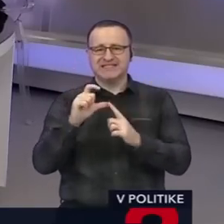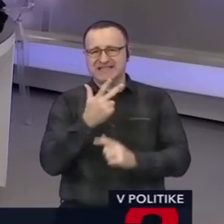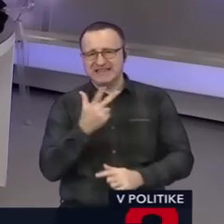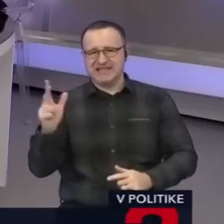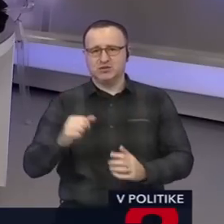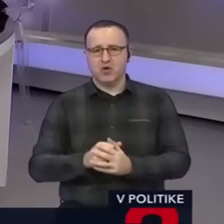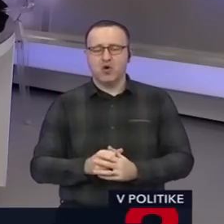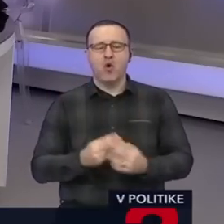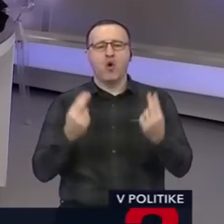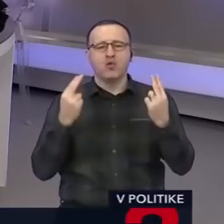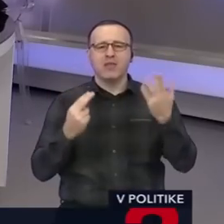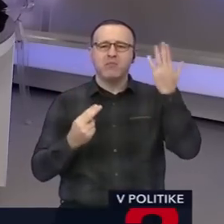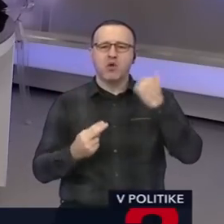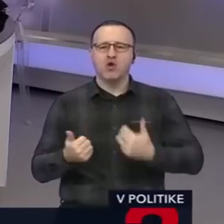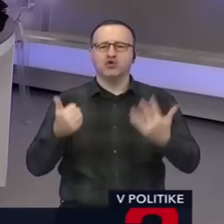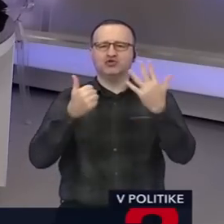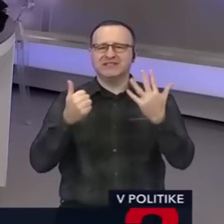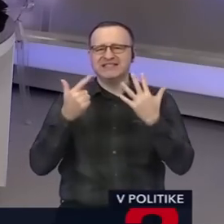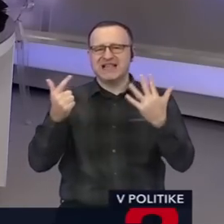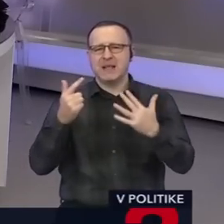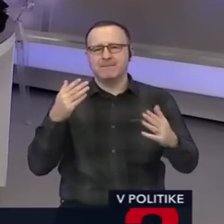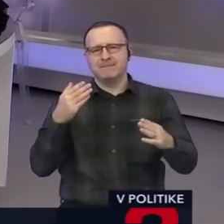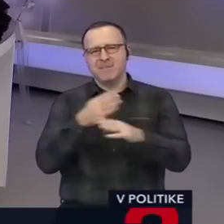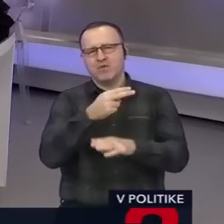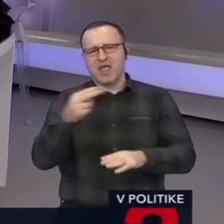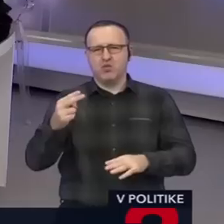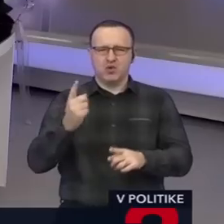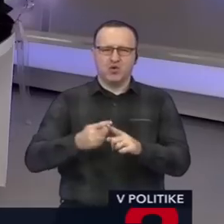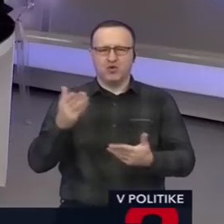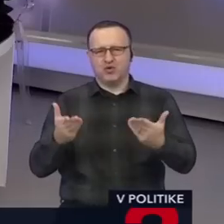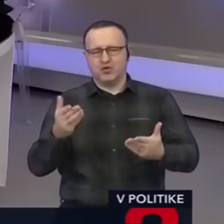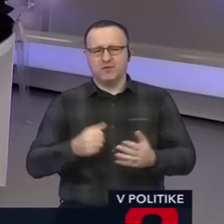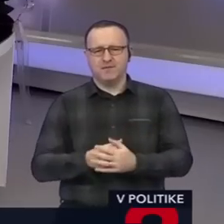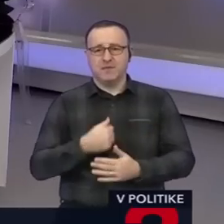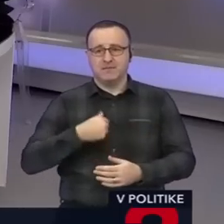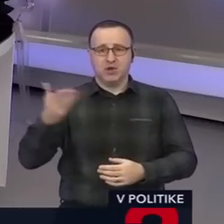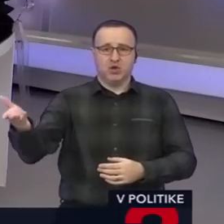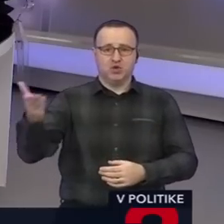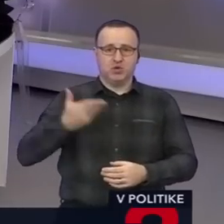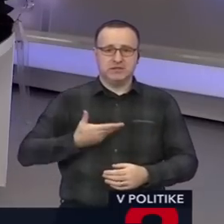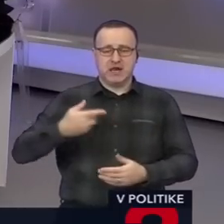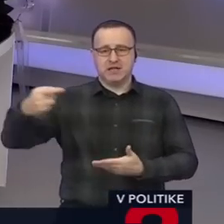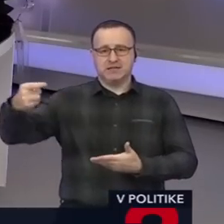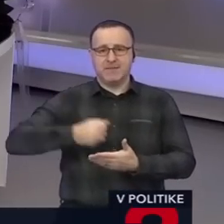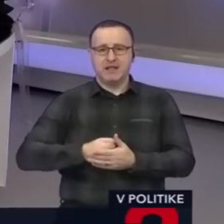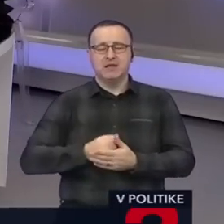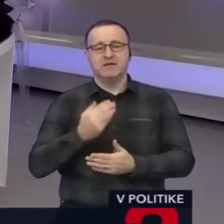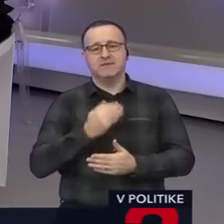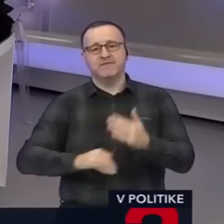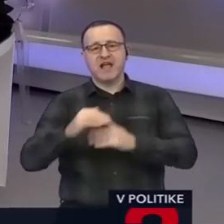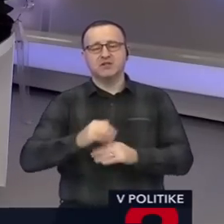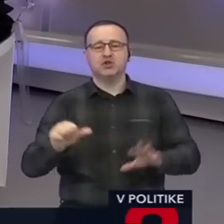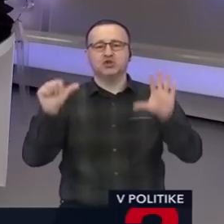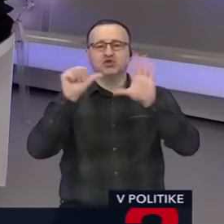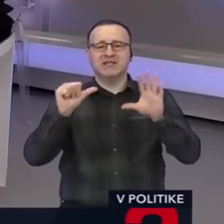hodnota účtovná bola asi 67 miliónov, ak si správne spomínam, niečo na 60 miliónov eur. Dostali sme preplatené cez 60% sumy,